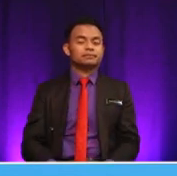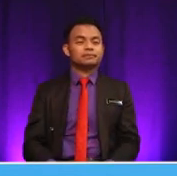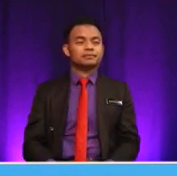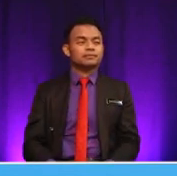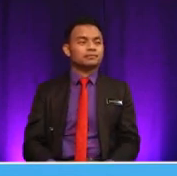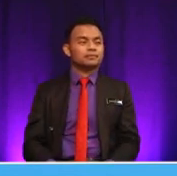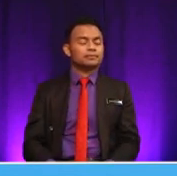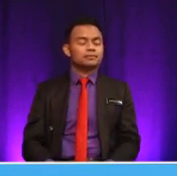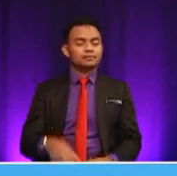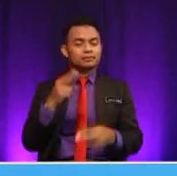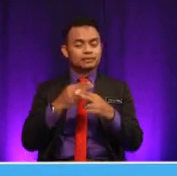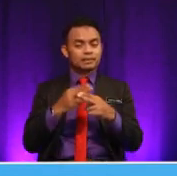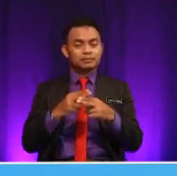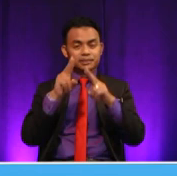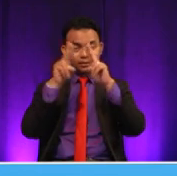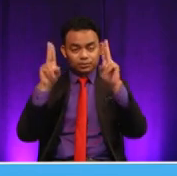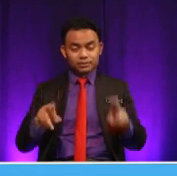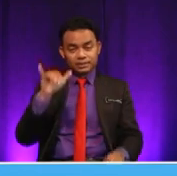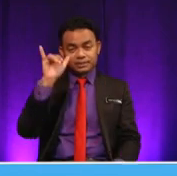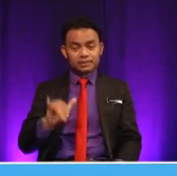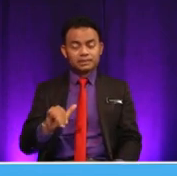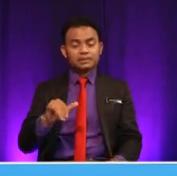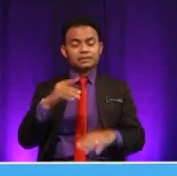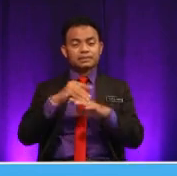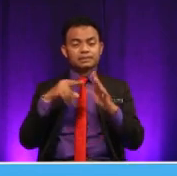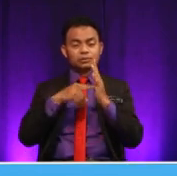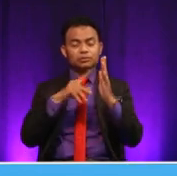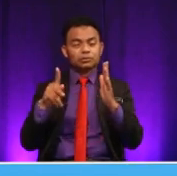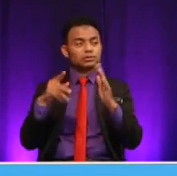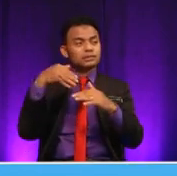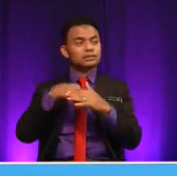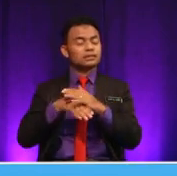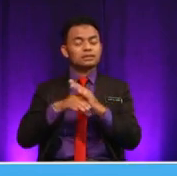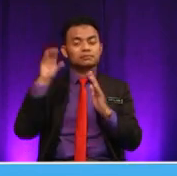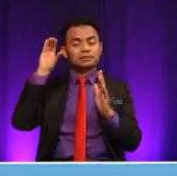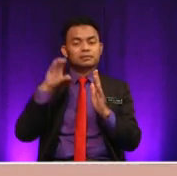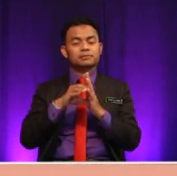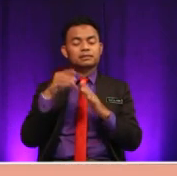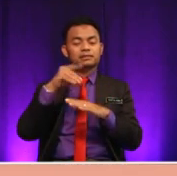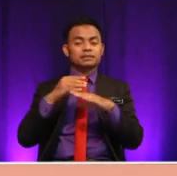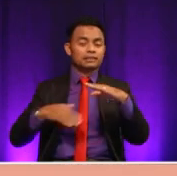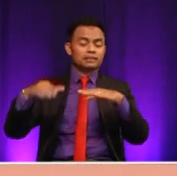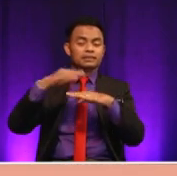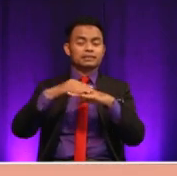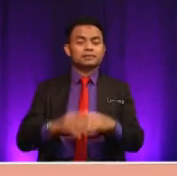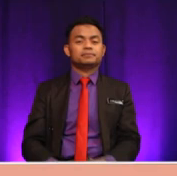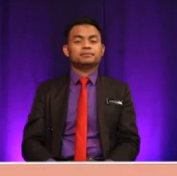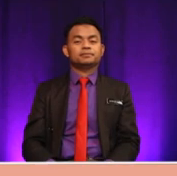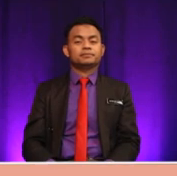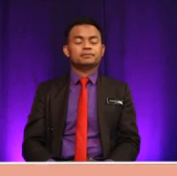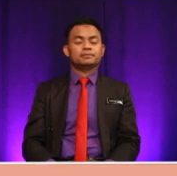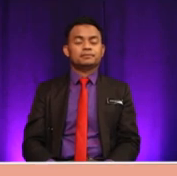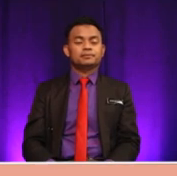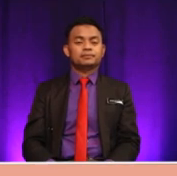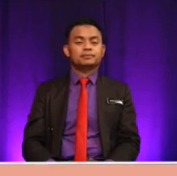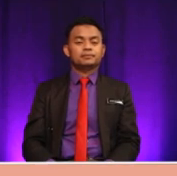namakan ujian yang ditunjukkan dalam derajat di atas ujian ditunjukkan ialah ujian berikut tugas para yang